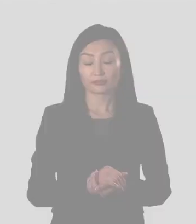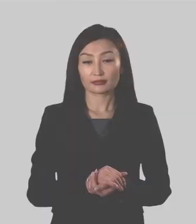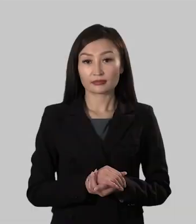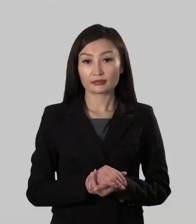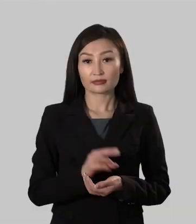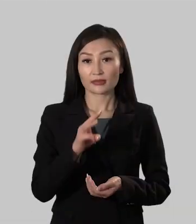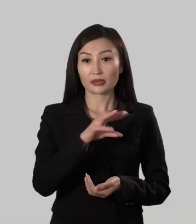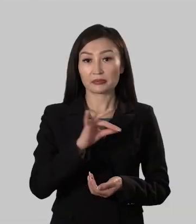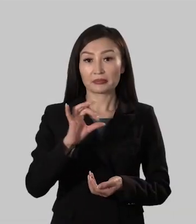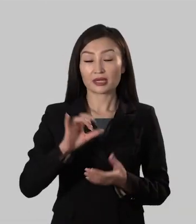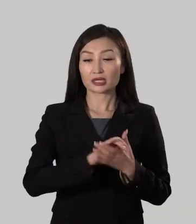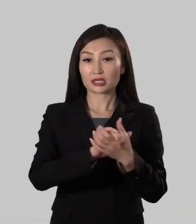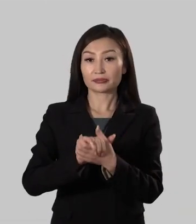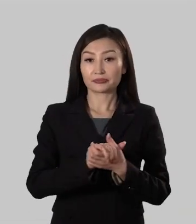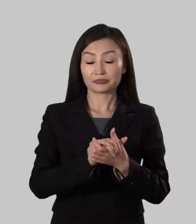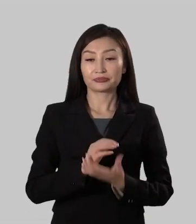Мир.